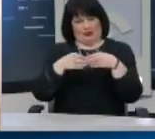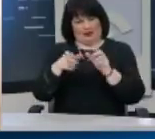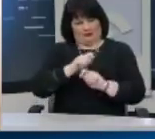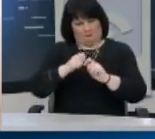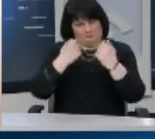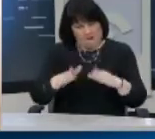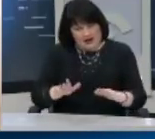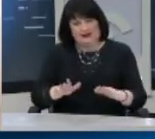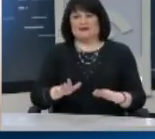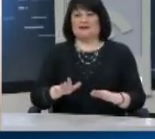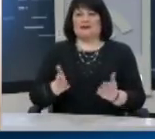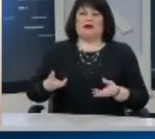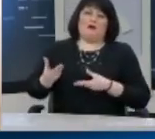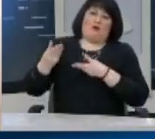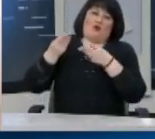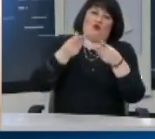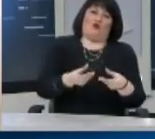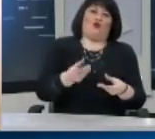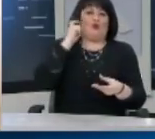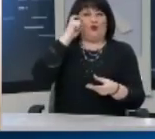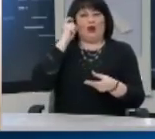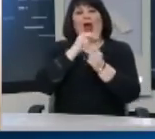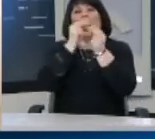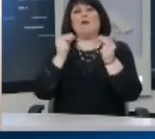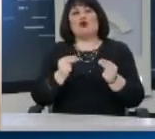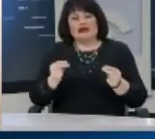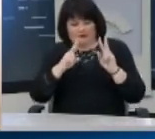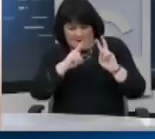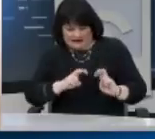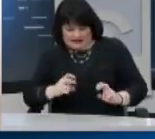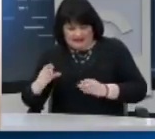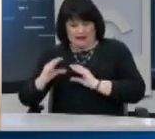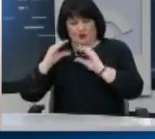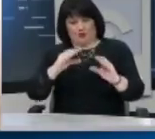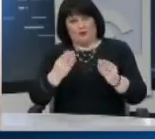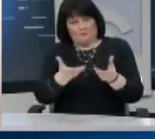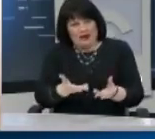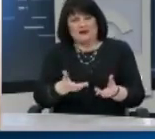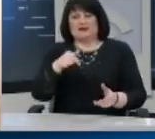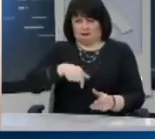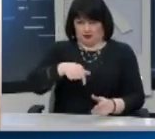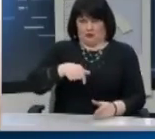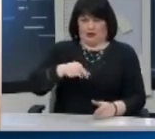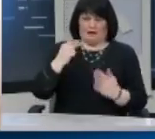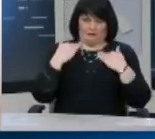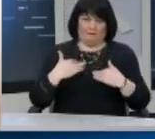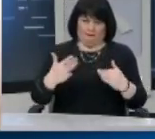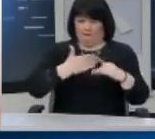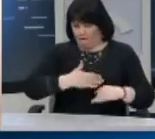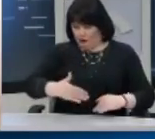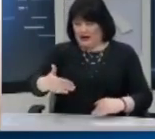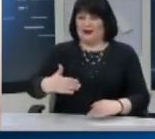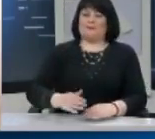έγινε η κατάθεση του πορίσματος η επεξεργασία του και σε αυτή στην παρούσα περίοδο της